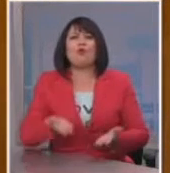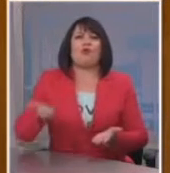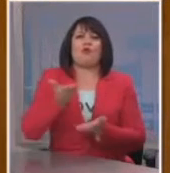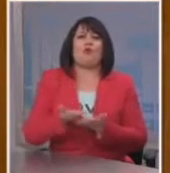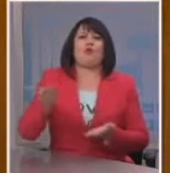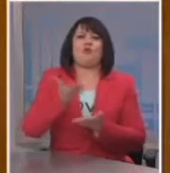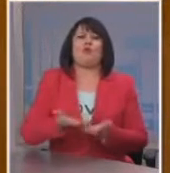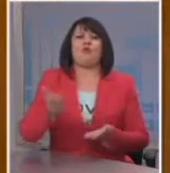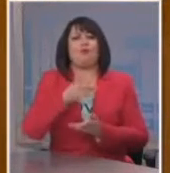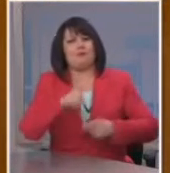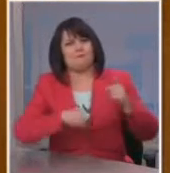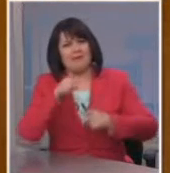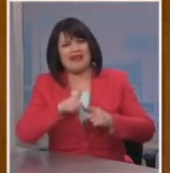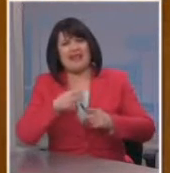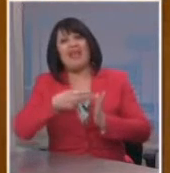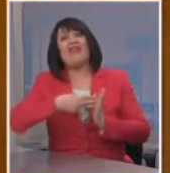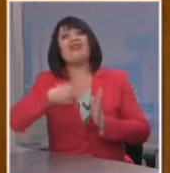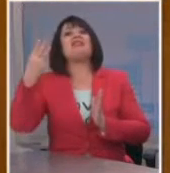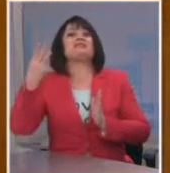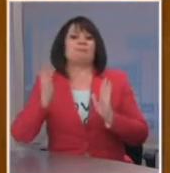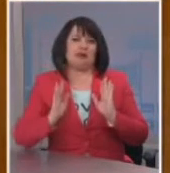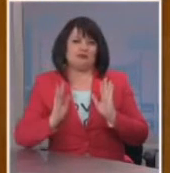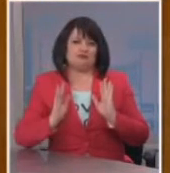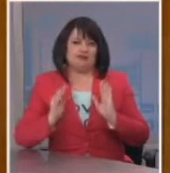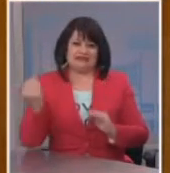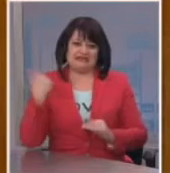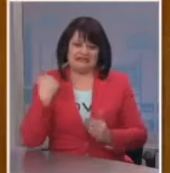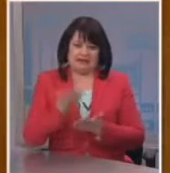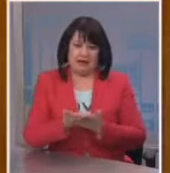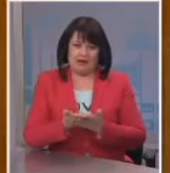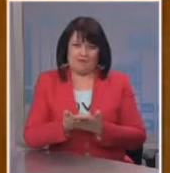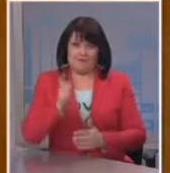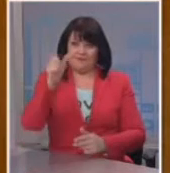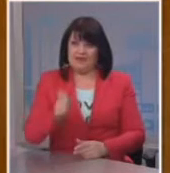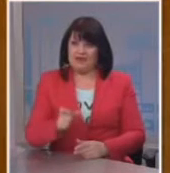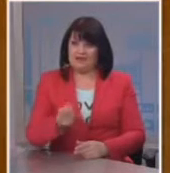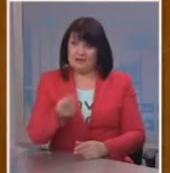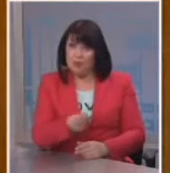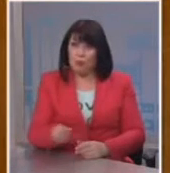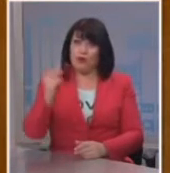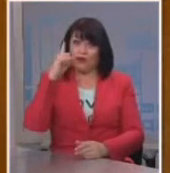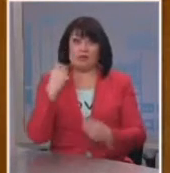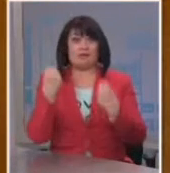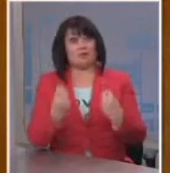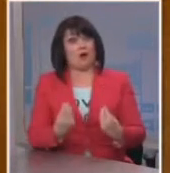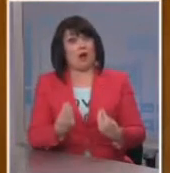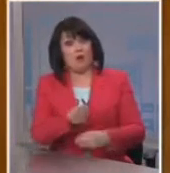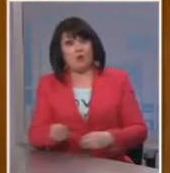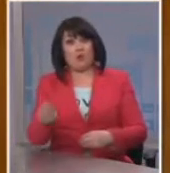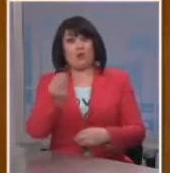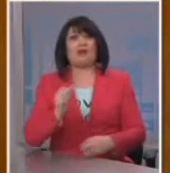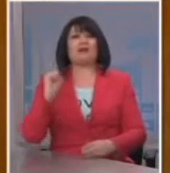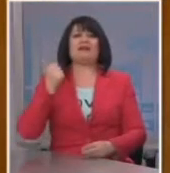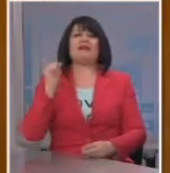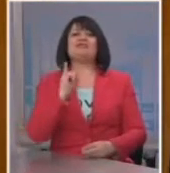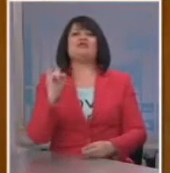θέτουν ορισμένοι από τους θεσμούς. Γίνεται τώρα εσείς βασιλικότερος ή βασιλέως? Χθες το Ινστιτούτο Μπρουγκέλ